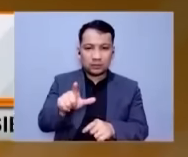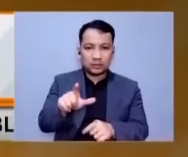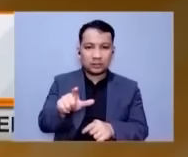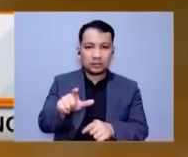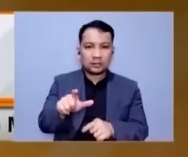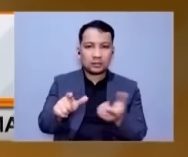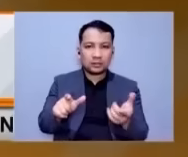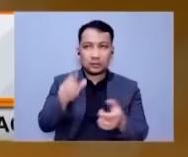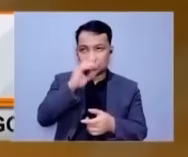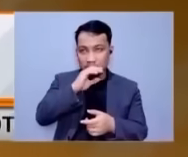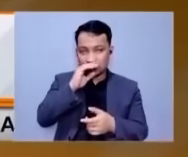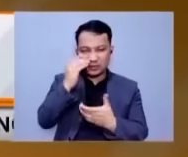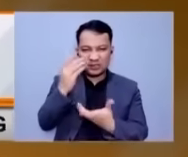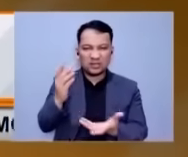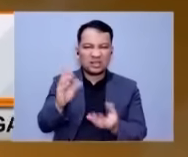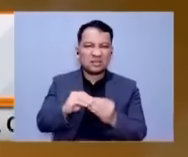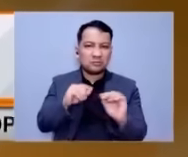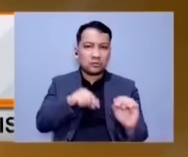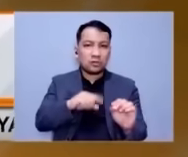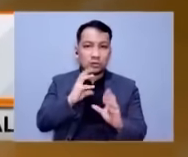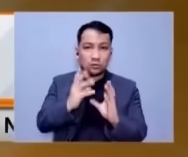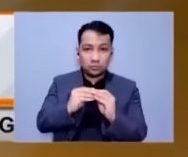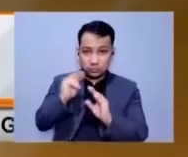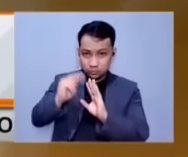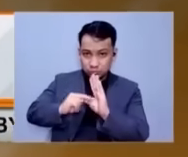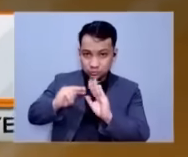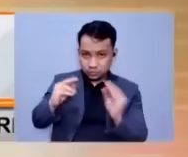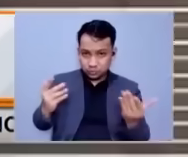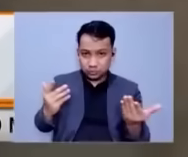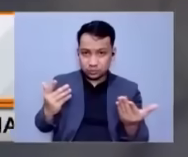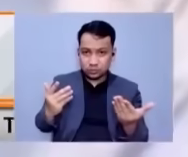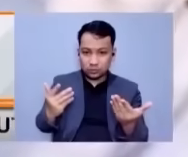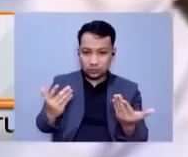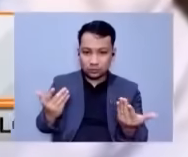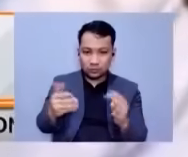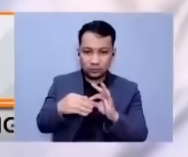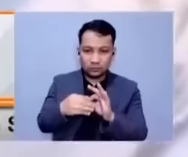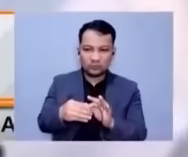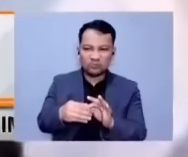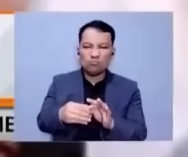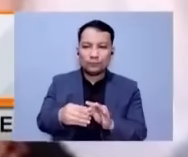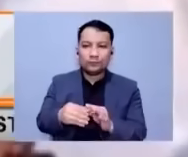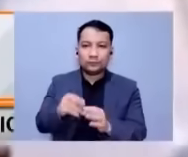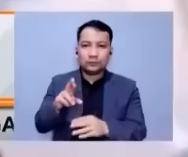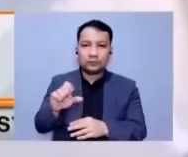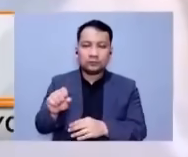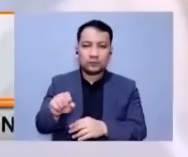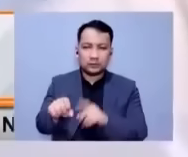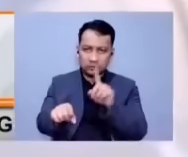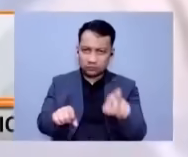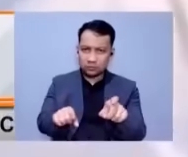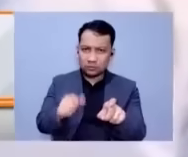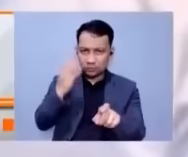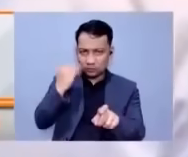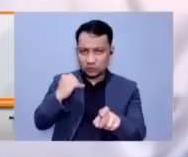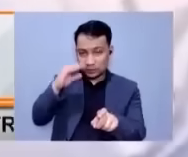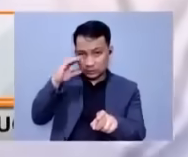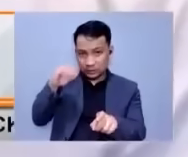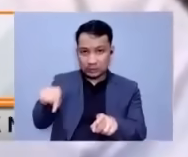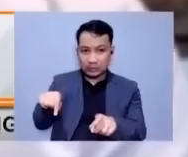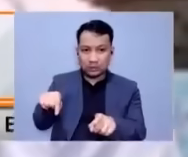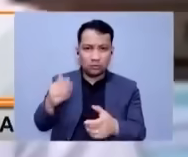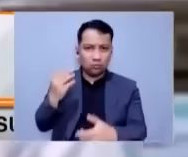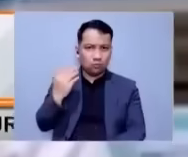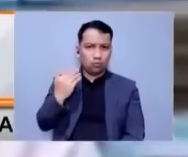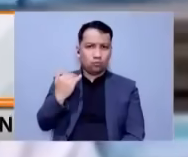Cebu. Ang customer na nagve-video, walang dalang reseta. Pero kine-question niya ang lalaking pharmacist kung bakit